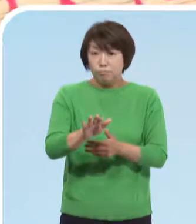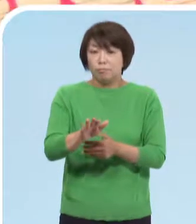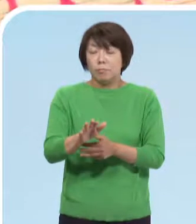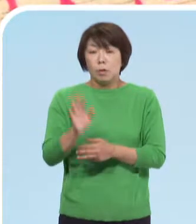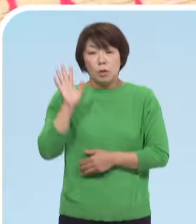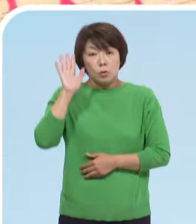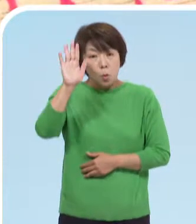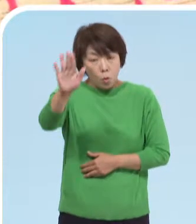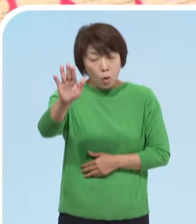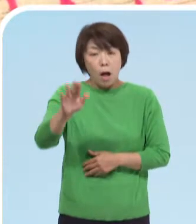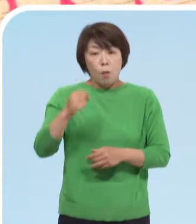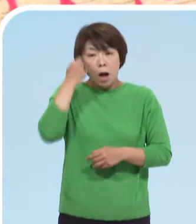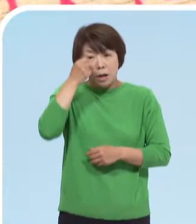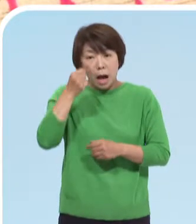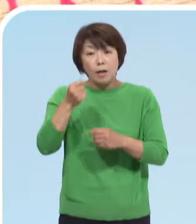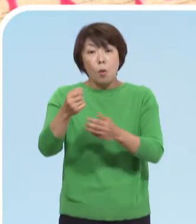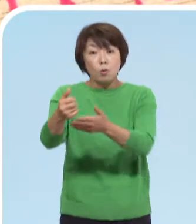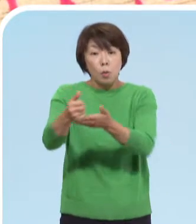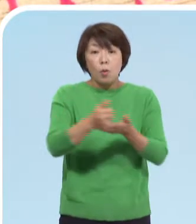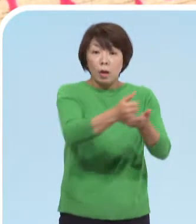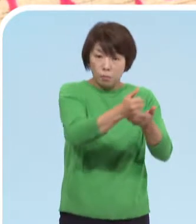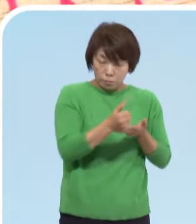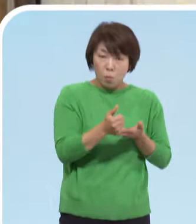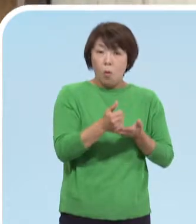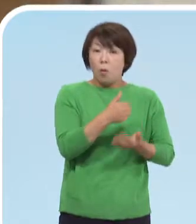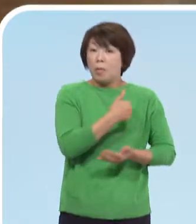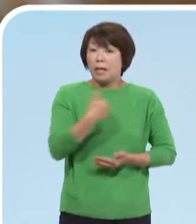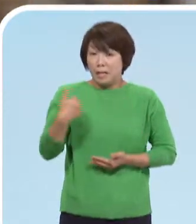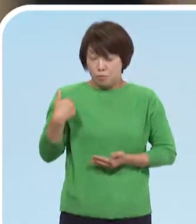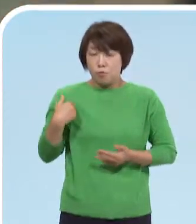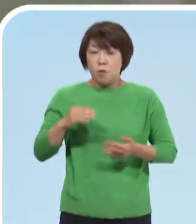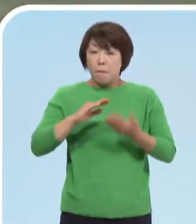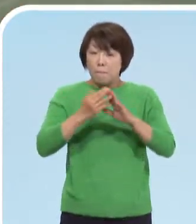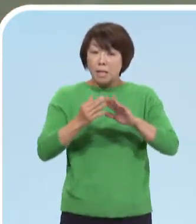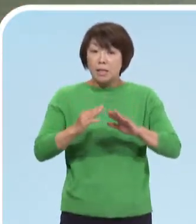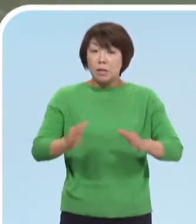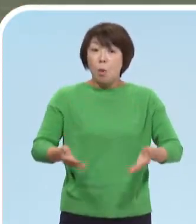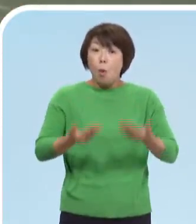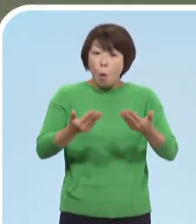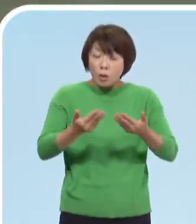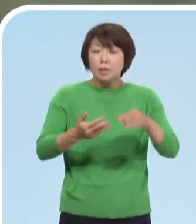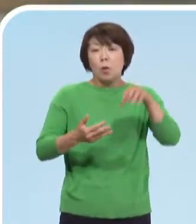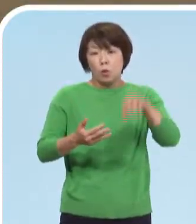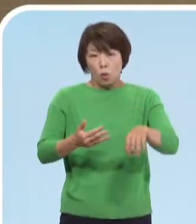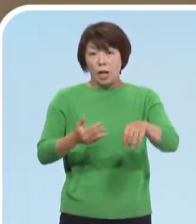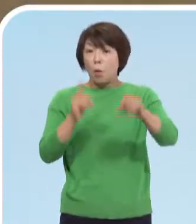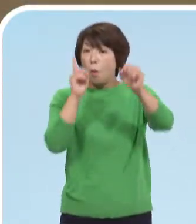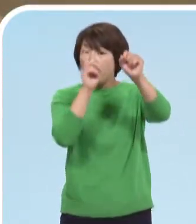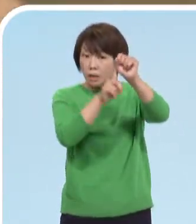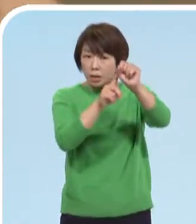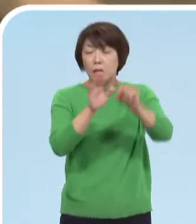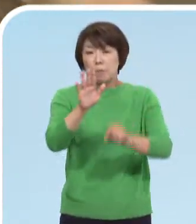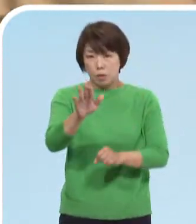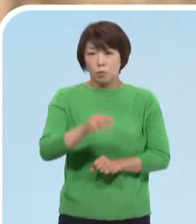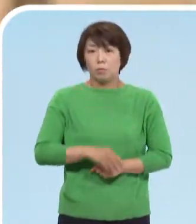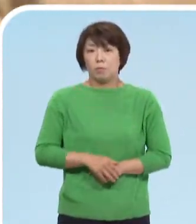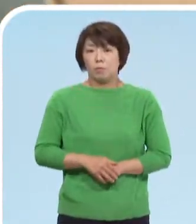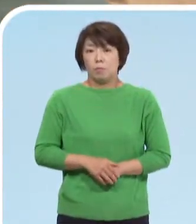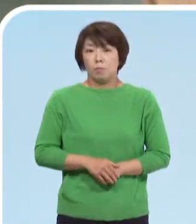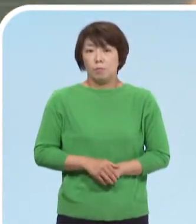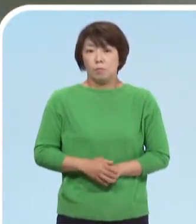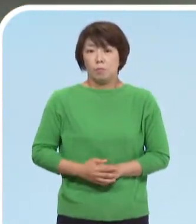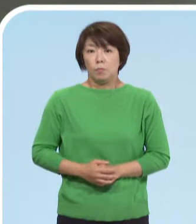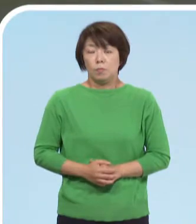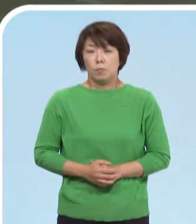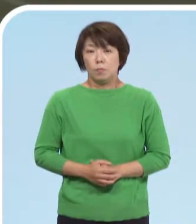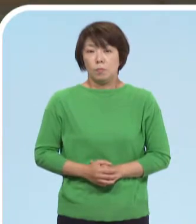り、いずれは海外からのお客さんも訪れるような町おこしの拠点となるパークを目指しているそうです。